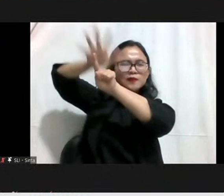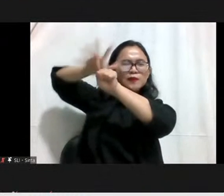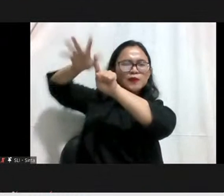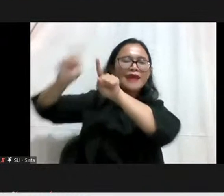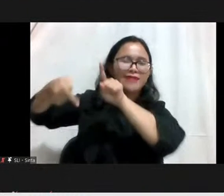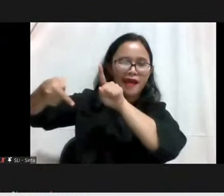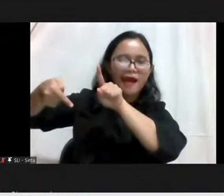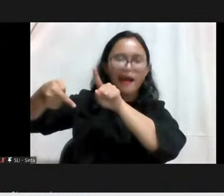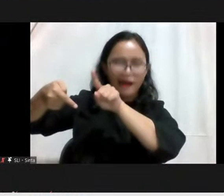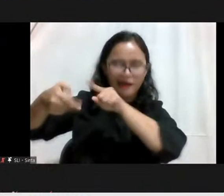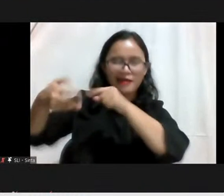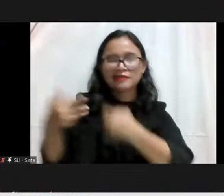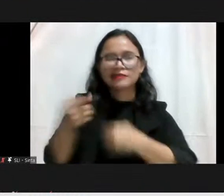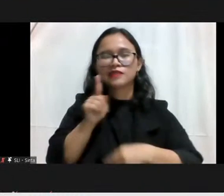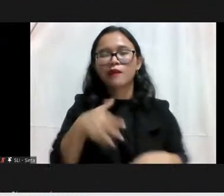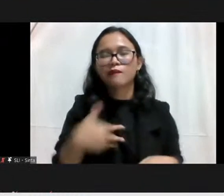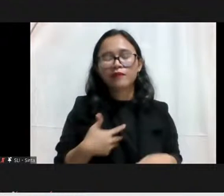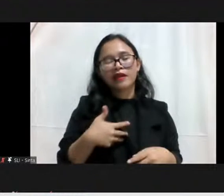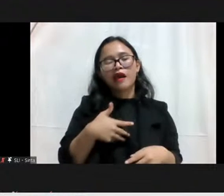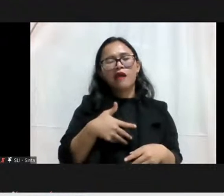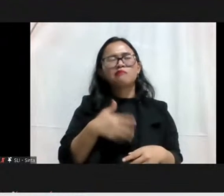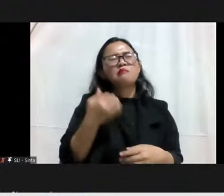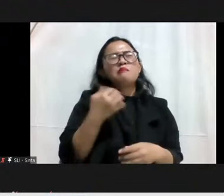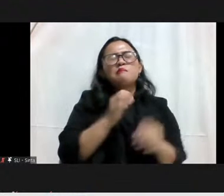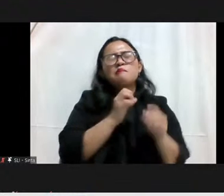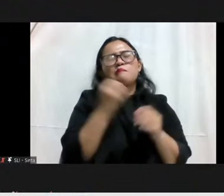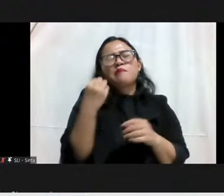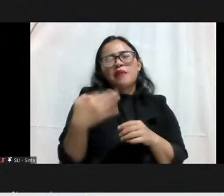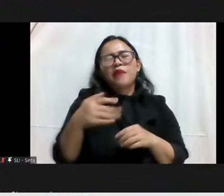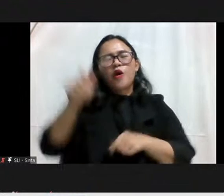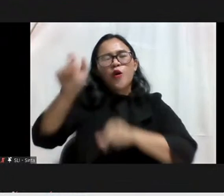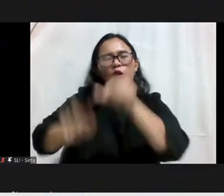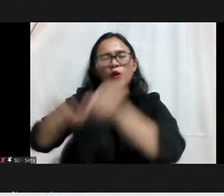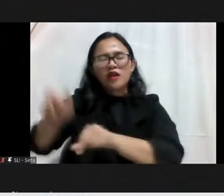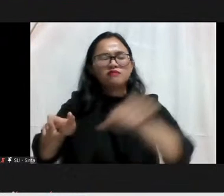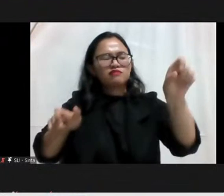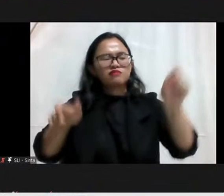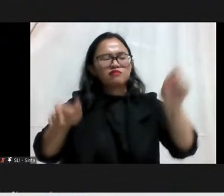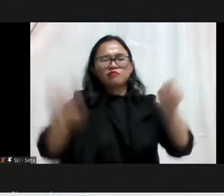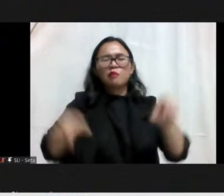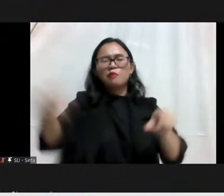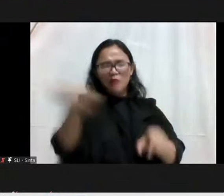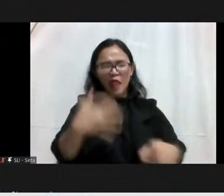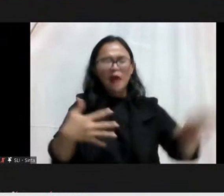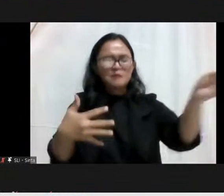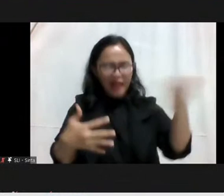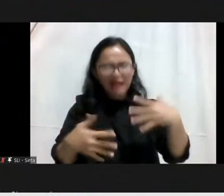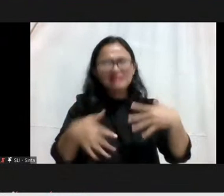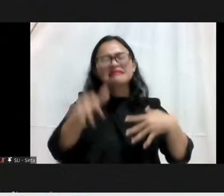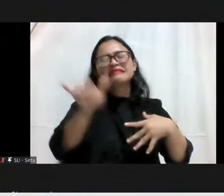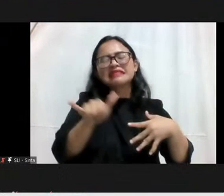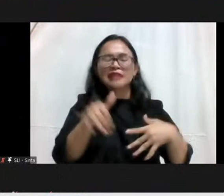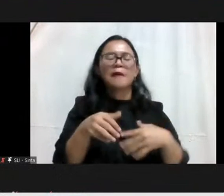di sektor perberasan ini eh menjadi eh sektor di e yang yang yang sarat dengan hal